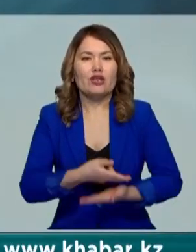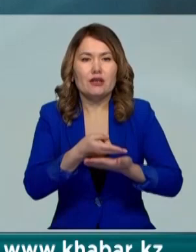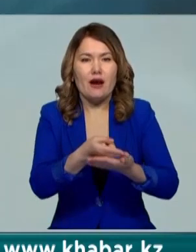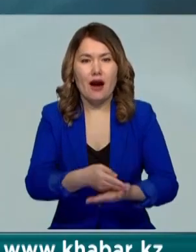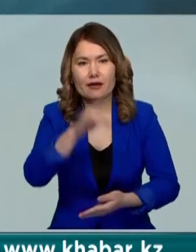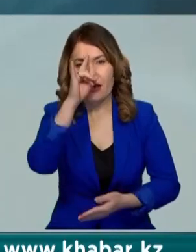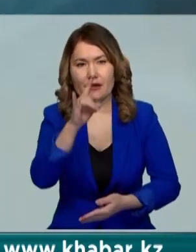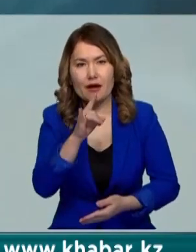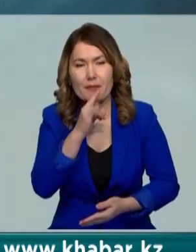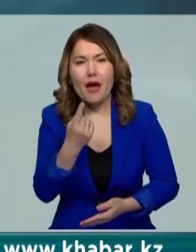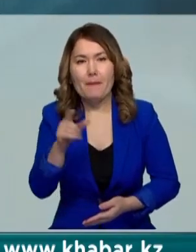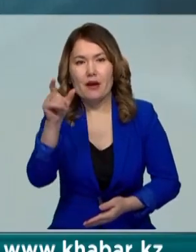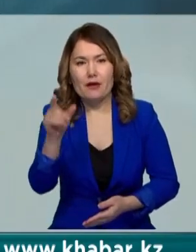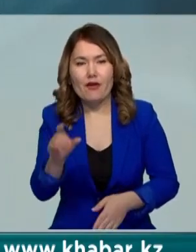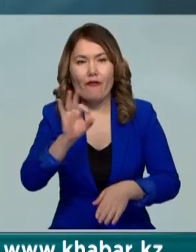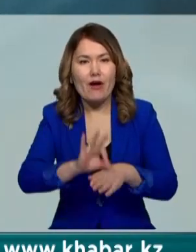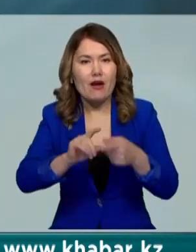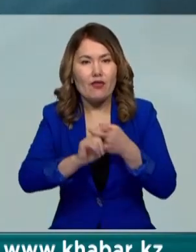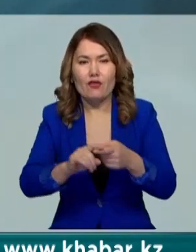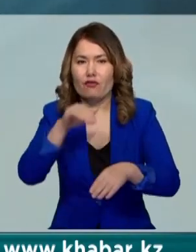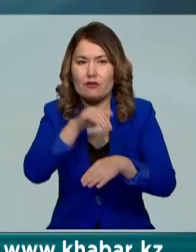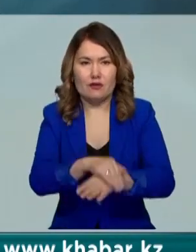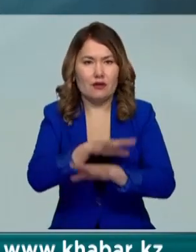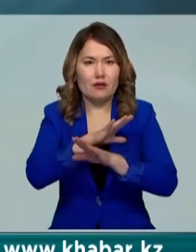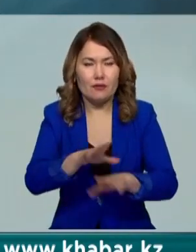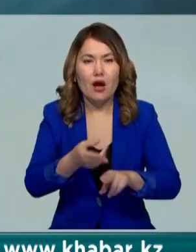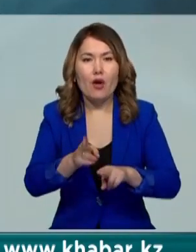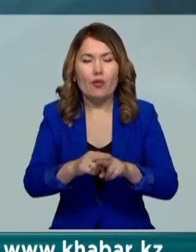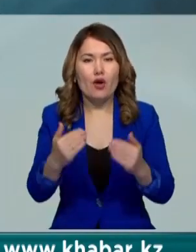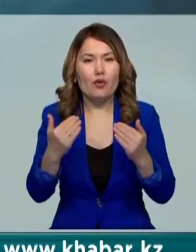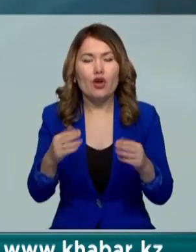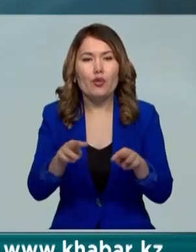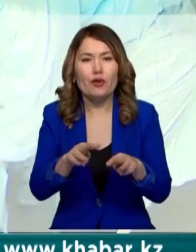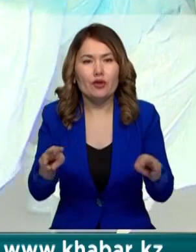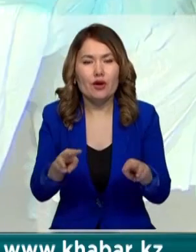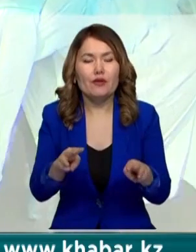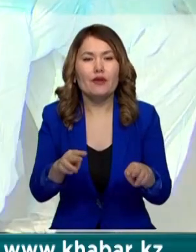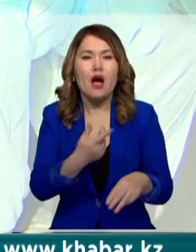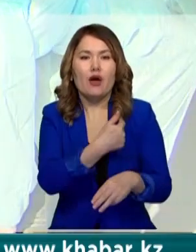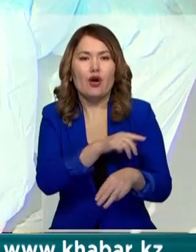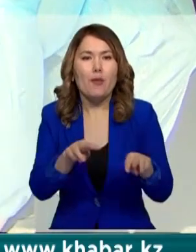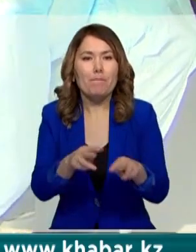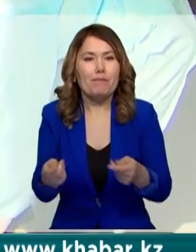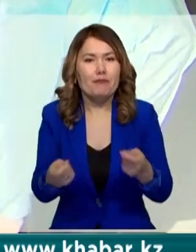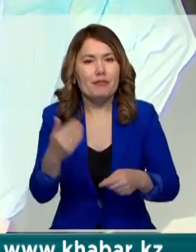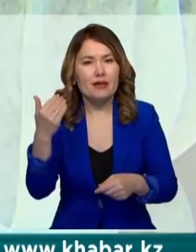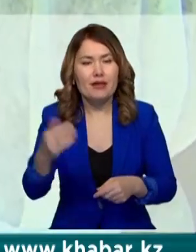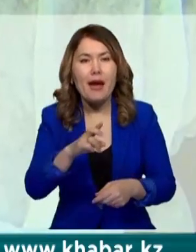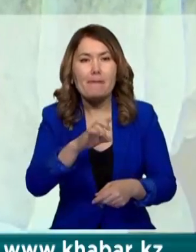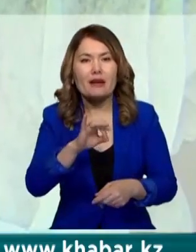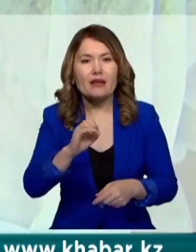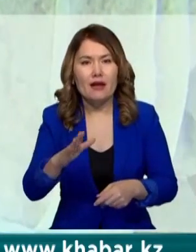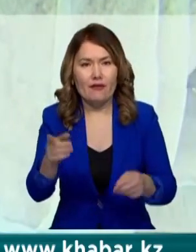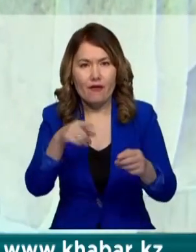Ауруханаға жеткізілген қазақстандықтардың біреуінен де коронавирус анықталмады. Бұл жайында бүгін үкімет үйінде денсаулық сақтау министрі